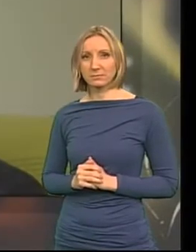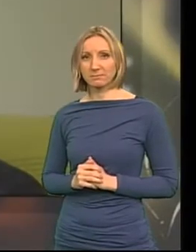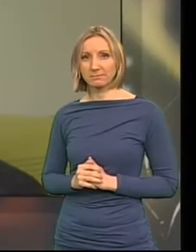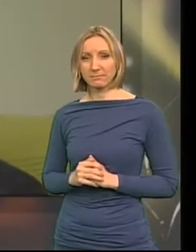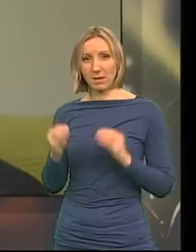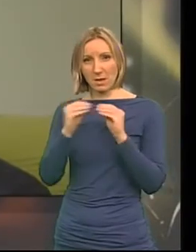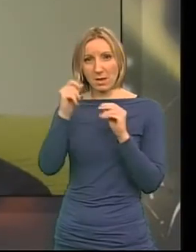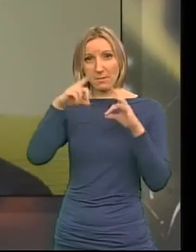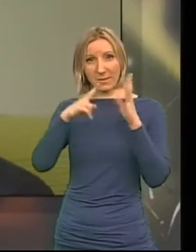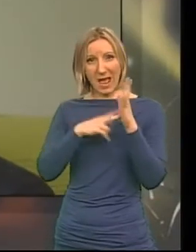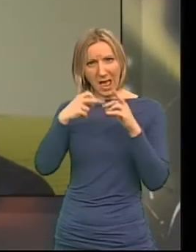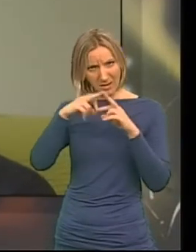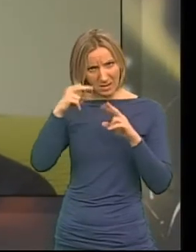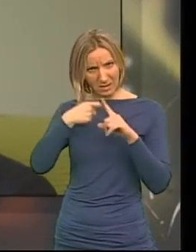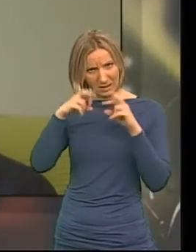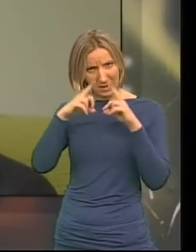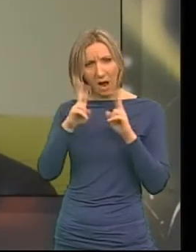Branku, kako bi opisao?